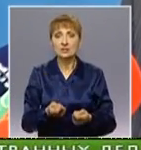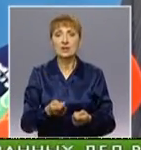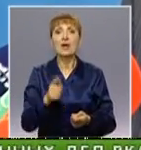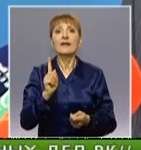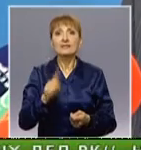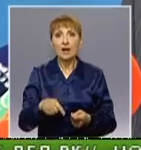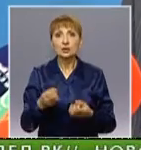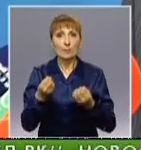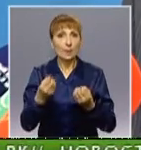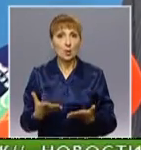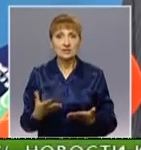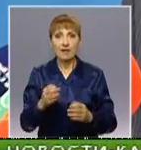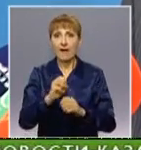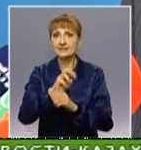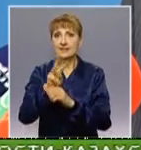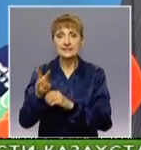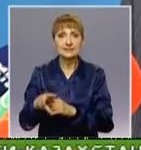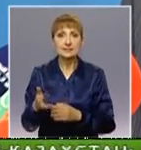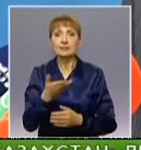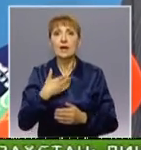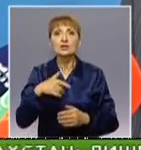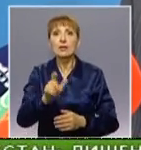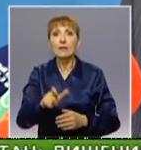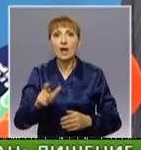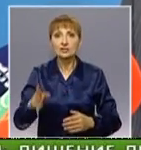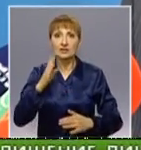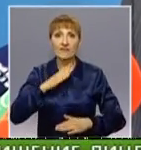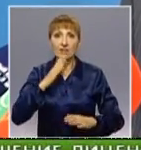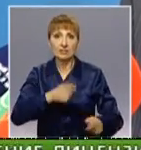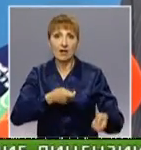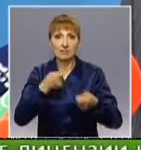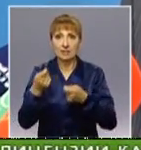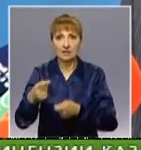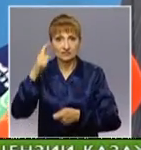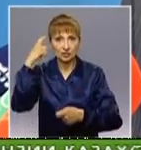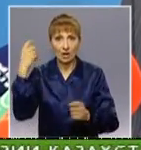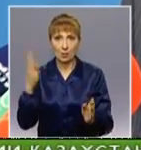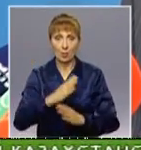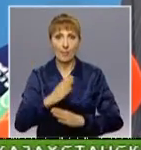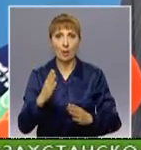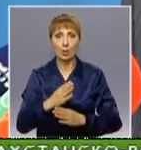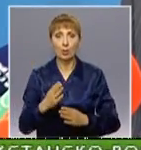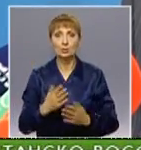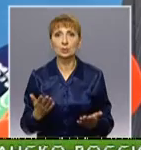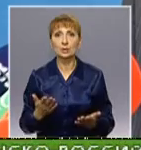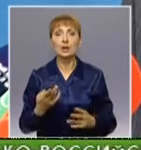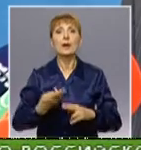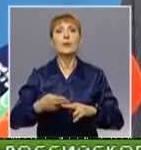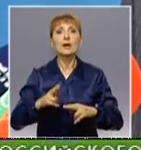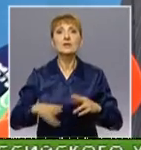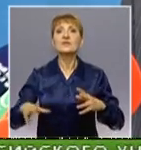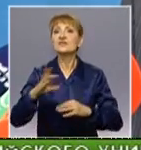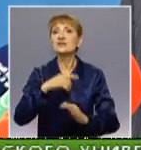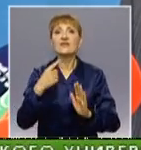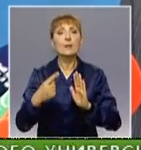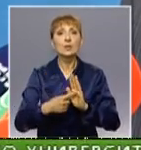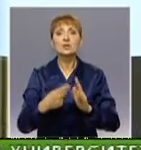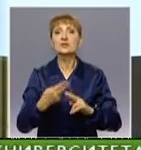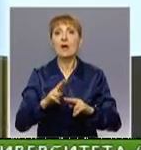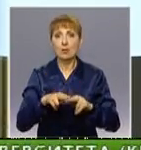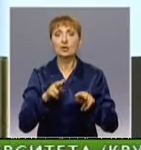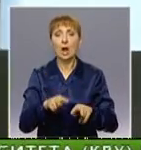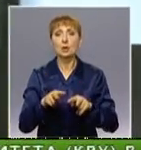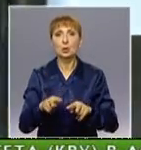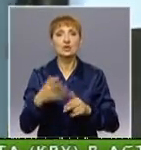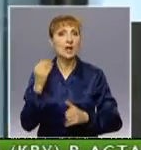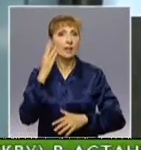просто оснастить там нашим гражданам воды, даже дать в жаркую погоду. Поэтому все этот вопрос на контроле стоит.